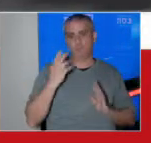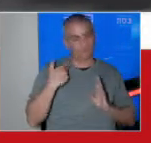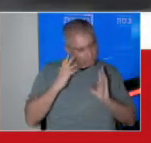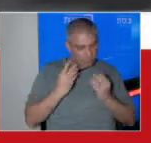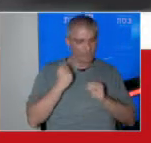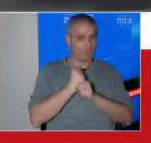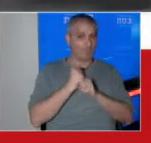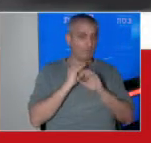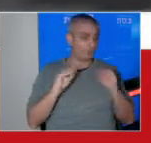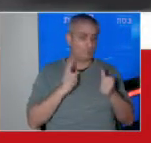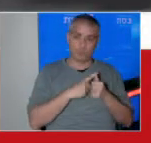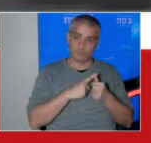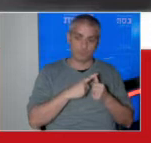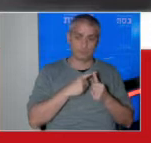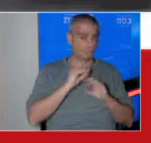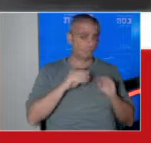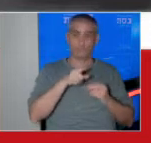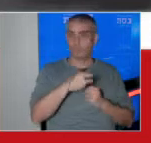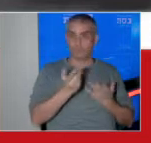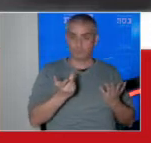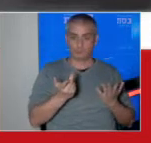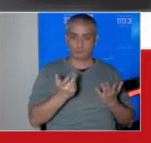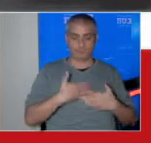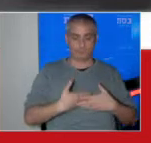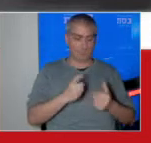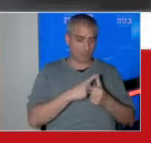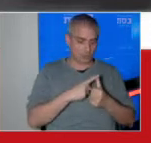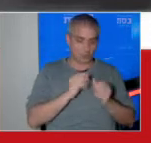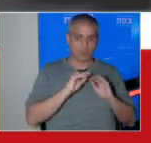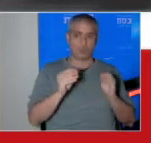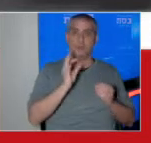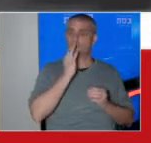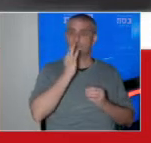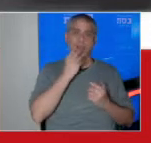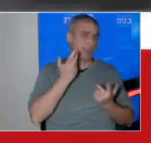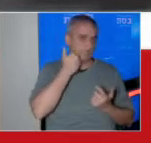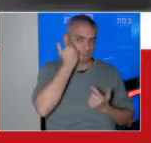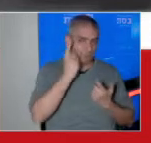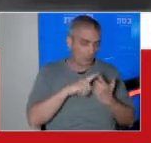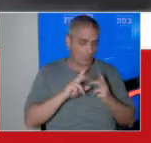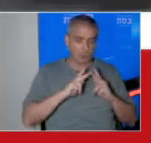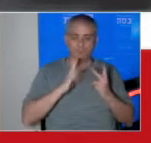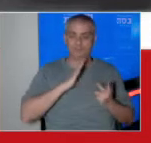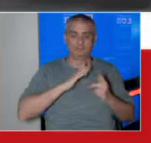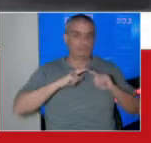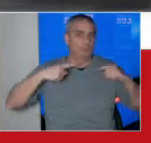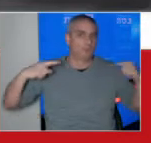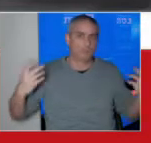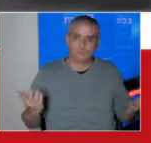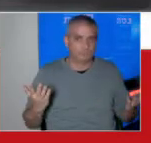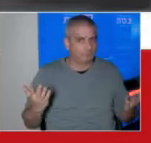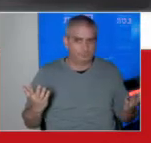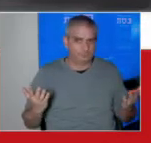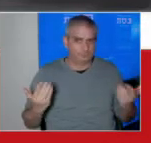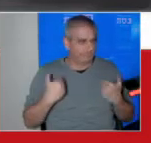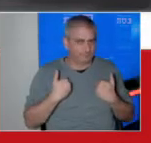מאוד עובדי הוראה, מורות שהן בהיריון, מורות שהן בגילאים שהן בקבוצות סיכון כאלה ואחרות.